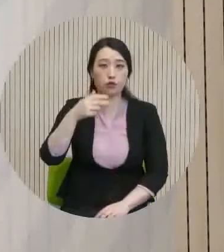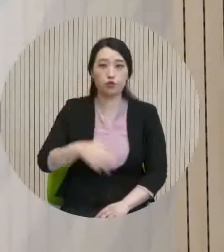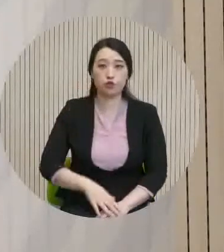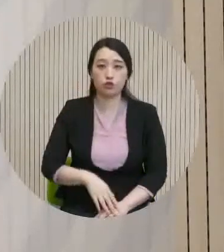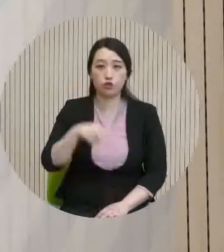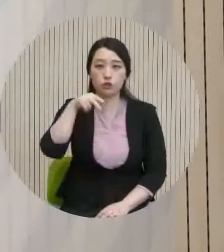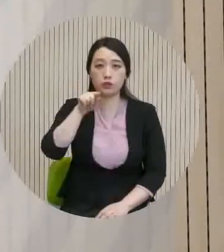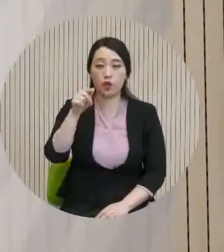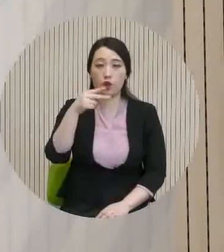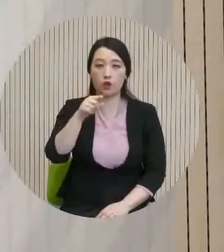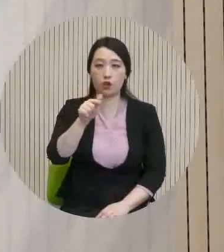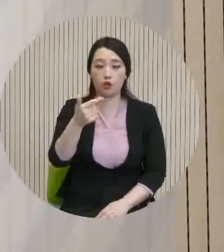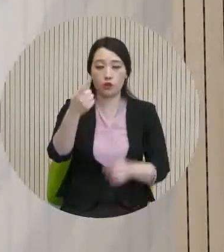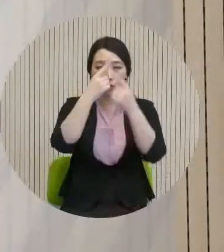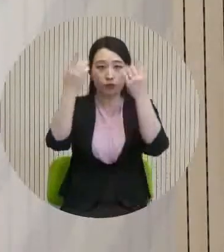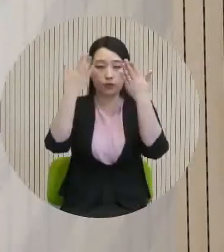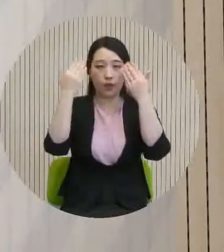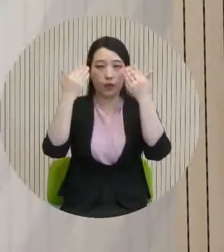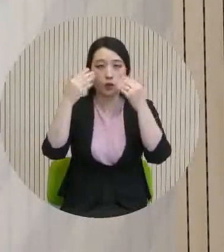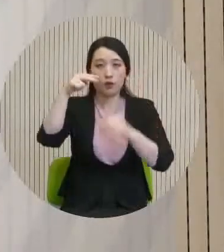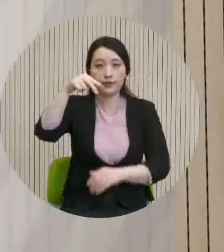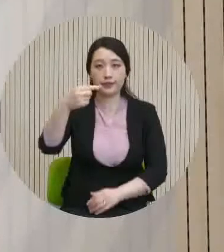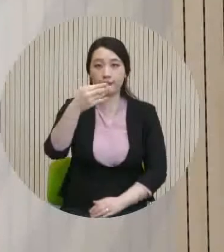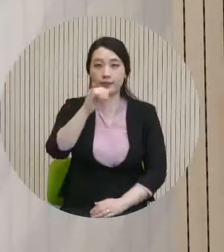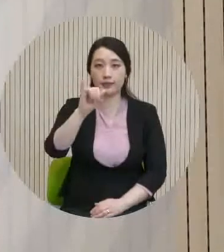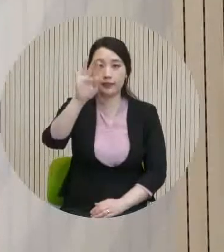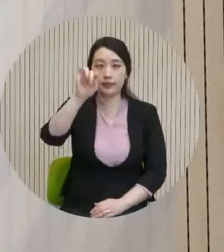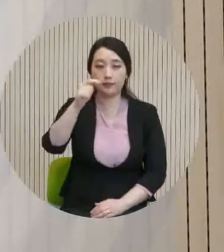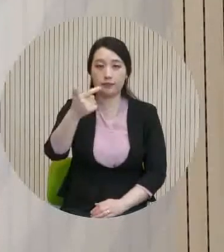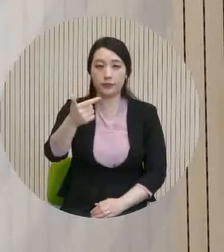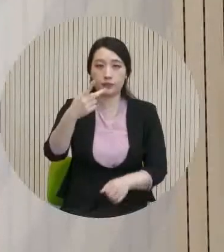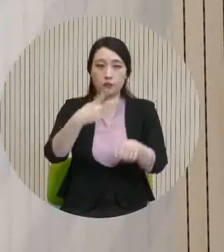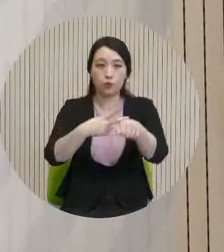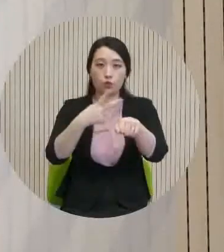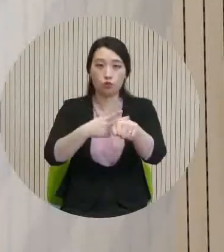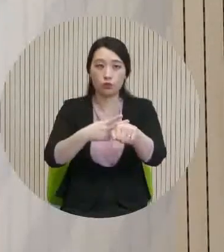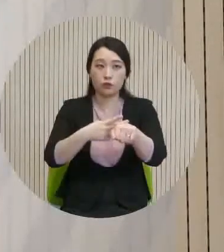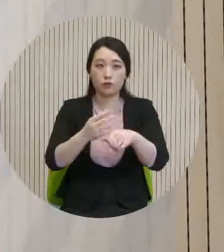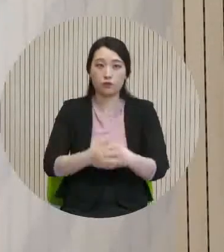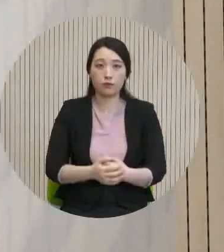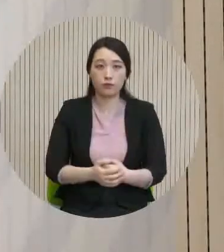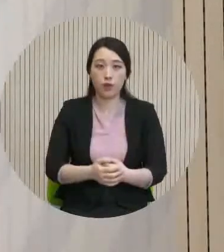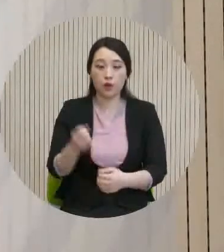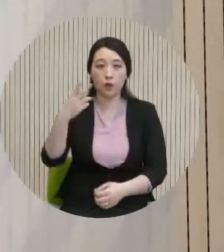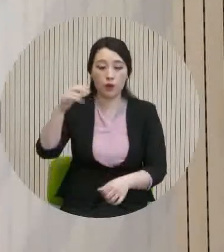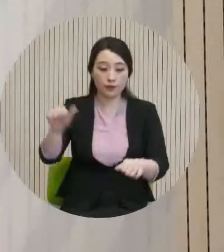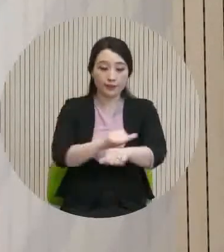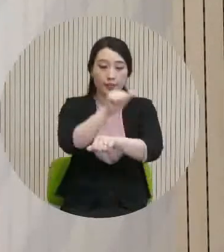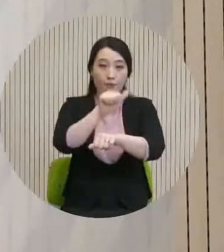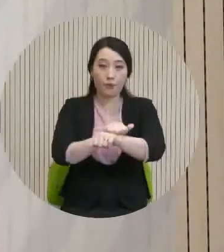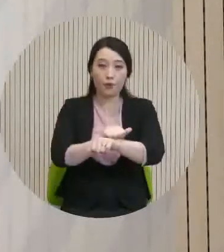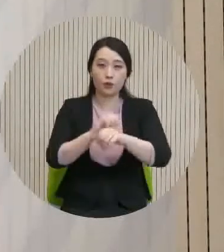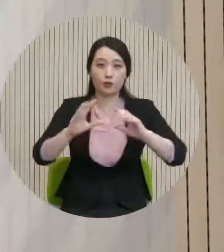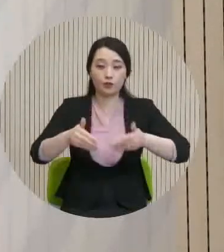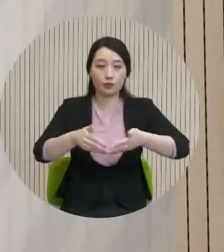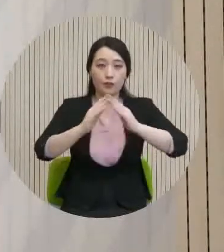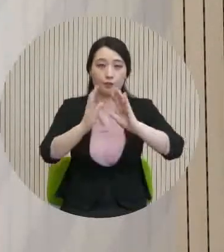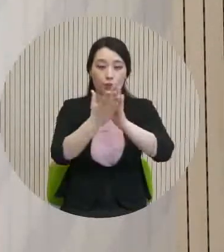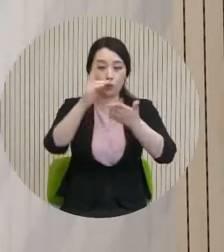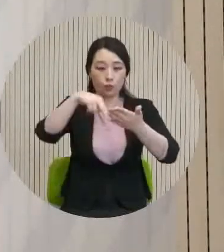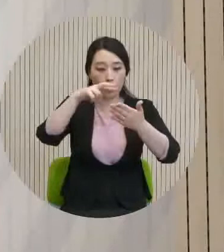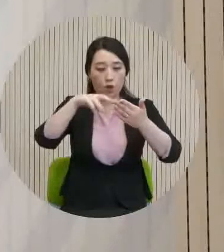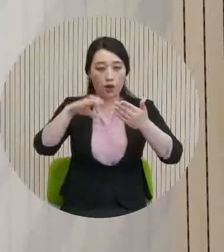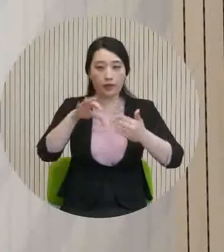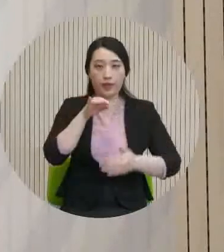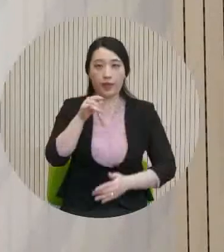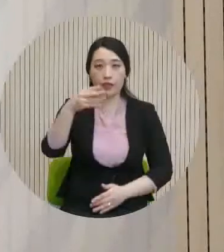University of 캘리포니아 Education, 대학교 Professor 스티븐 Stephen Kresen 크라센 of the 교수님, University of Southern California, 싱가포르 General Counsel Eric Chin